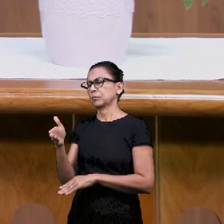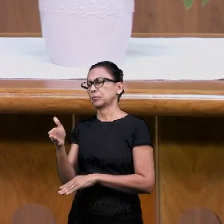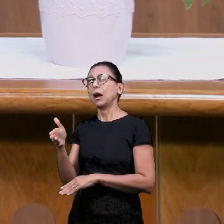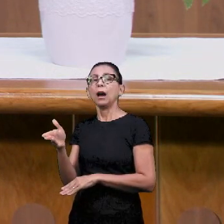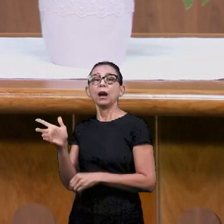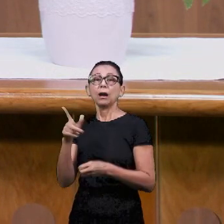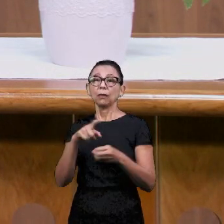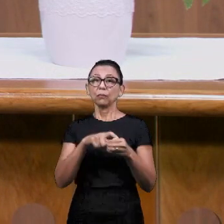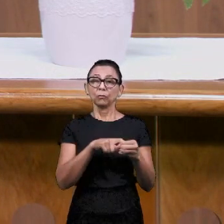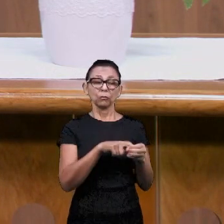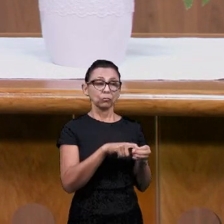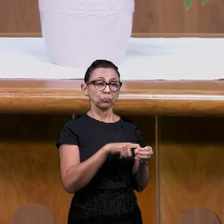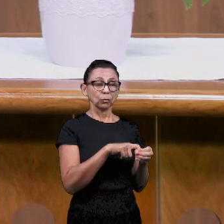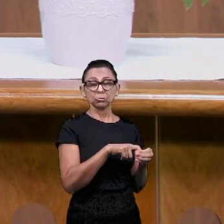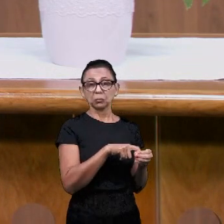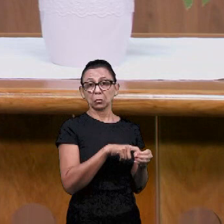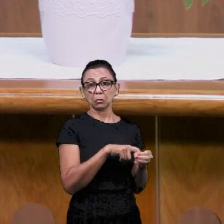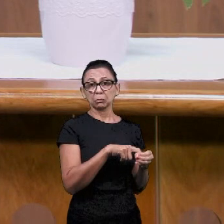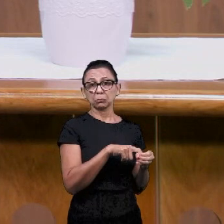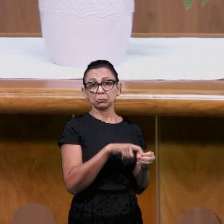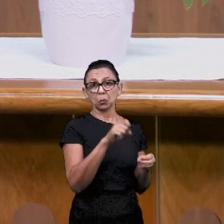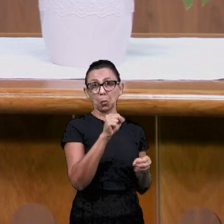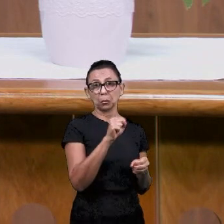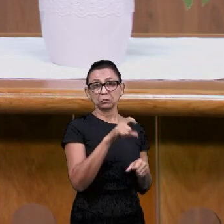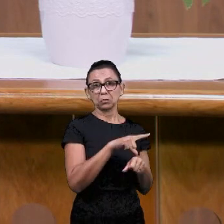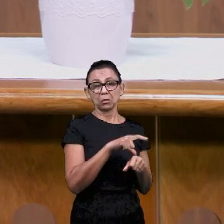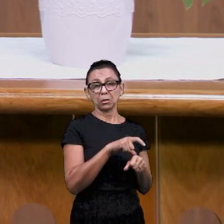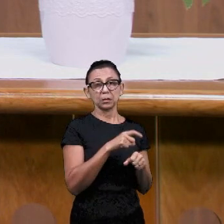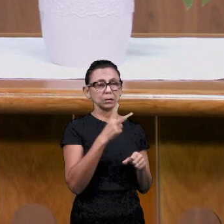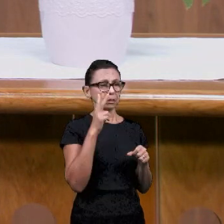vous, vous pouvez aussi assister. Et d'ailleurs,